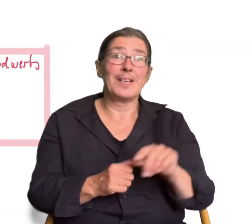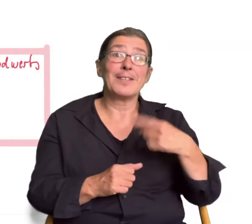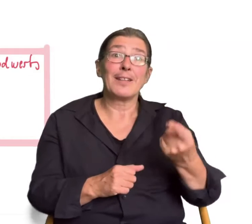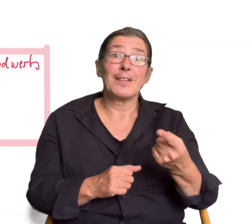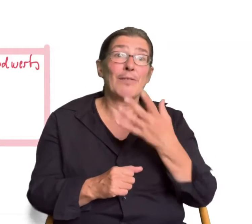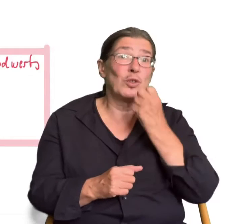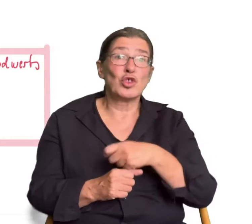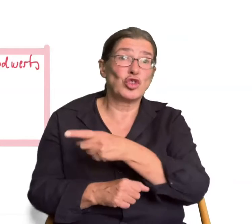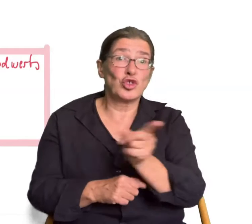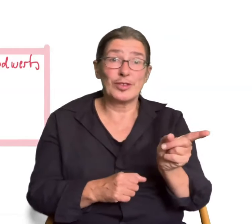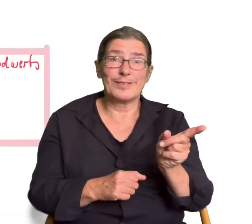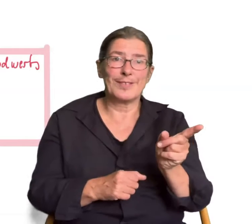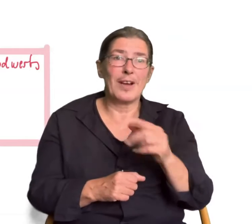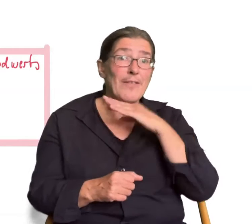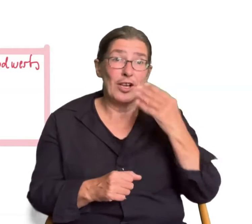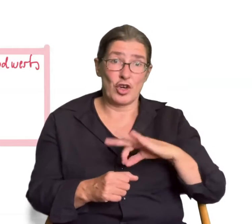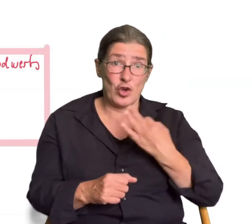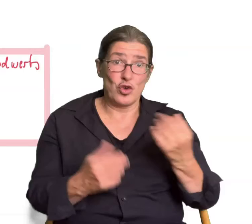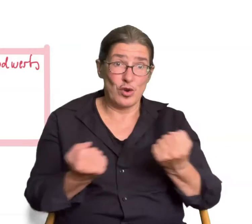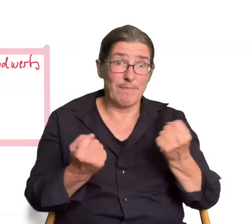berechnen. Und dann wünsche ich euch